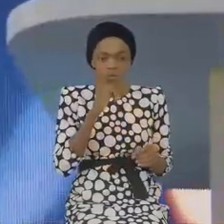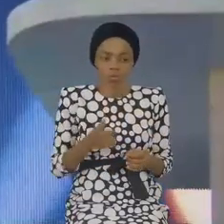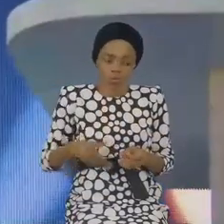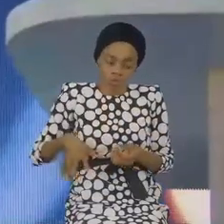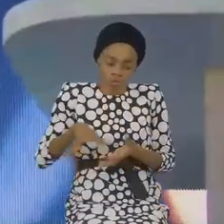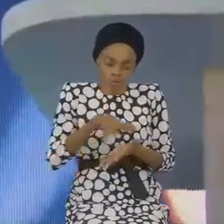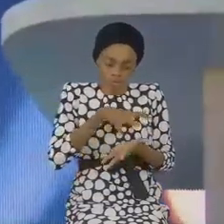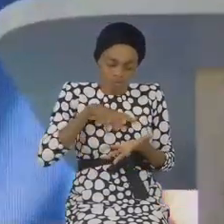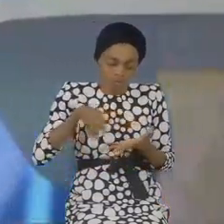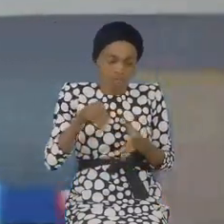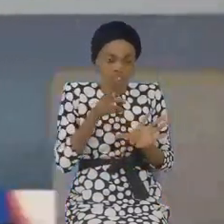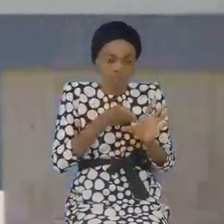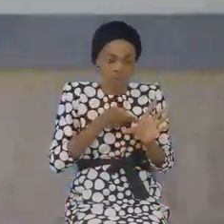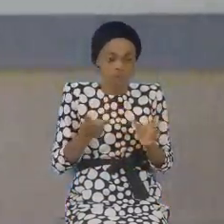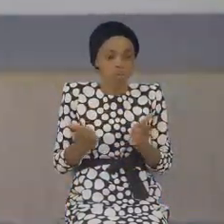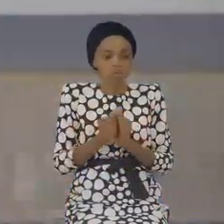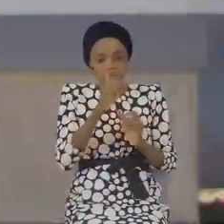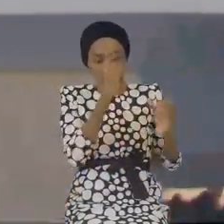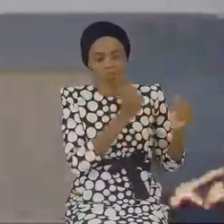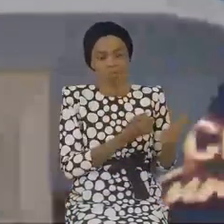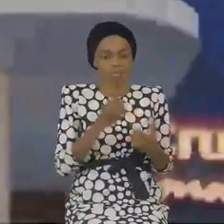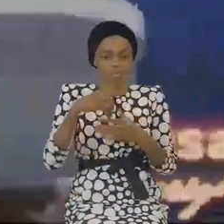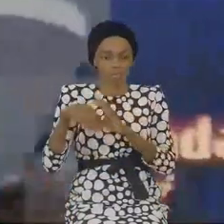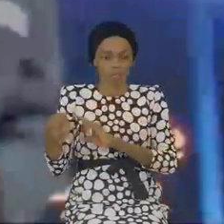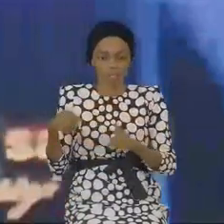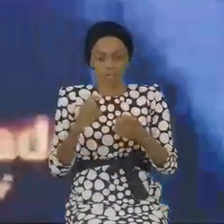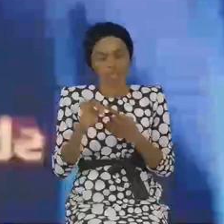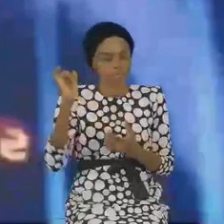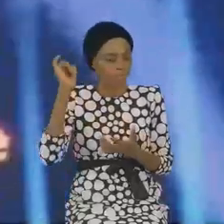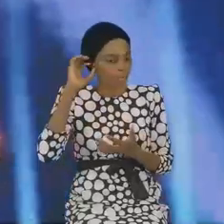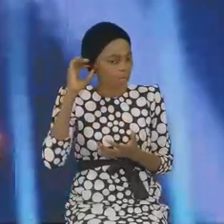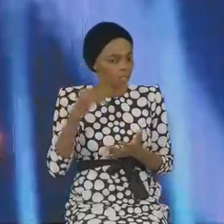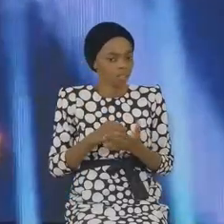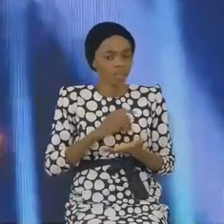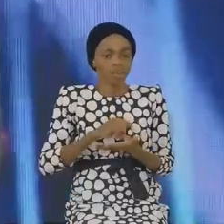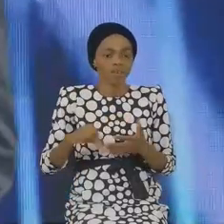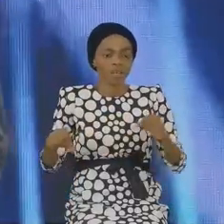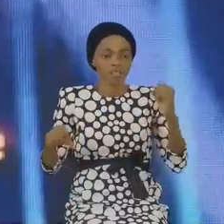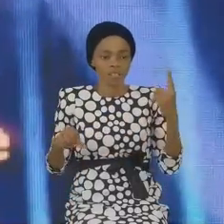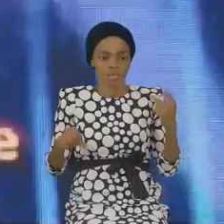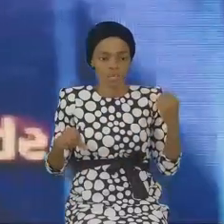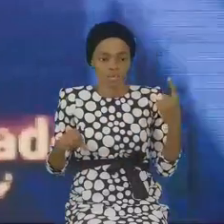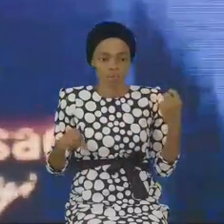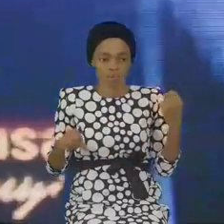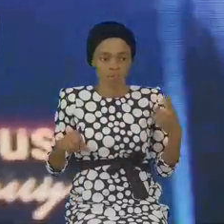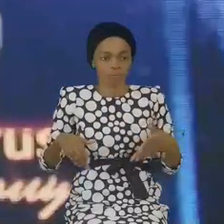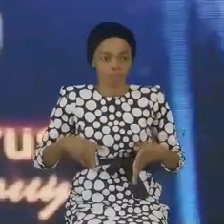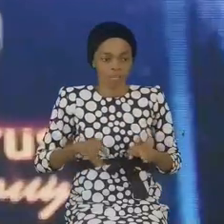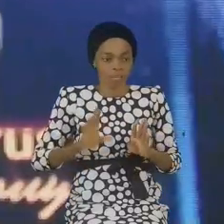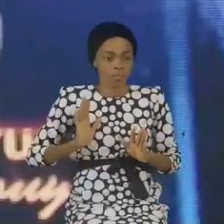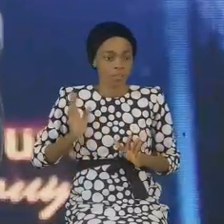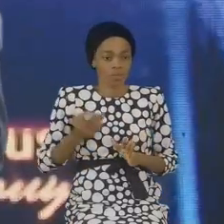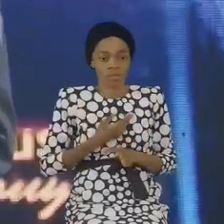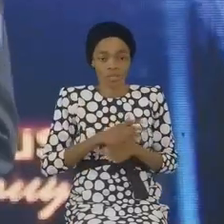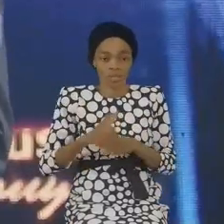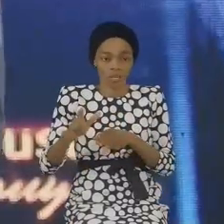la foi chez ceux qui l'entendirent. Verset 11, efforçons-nous donc d'entrer dans ce repos. Nous